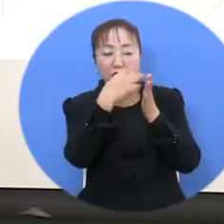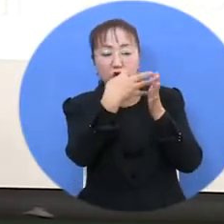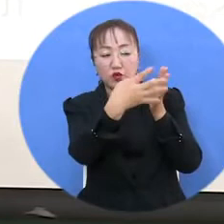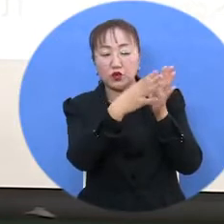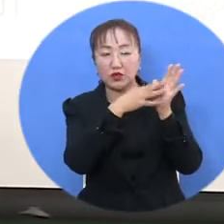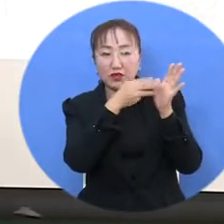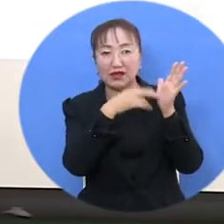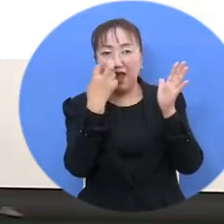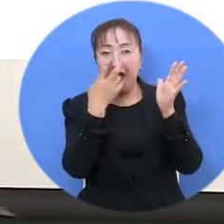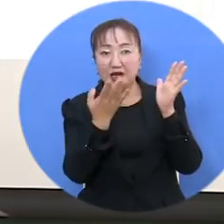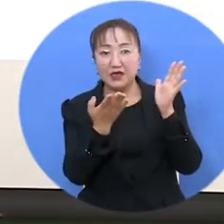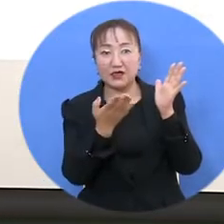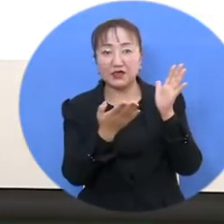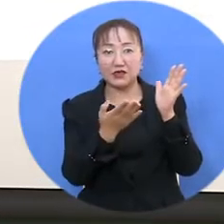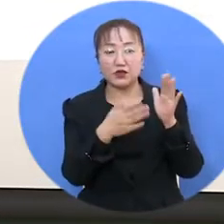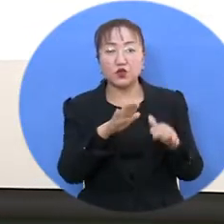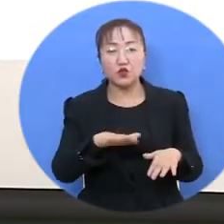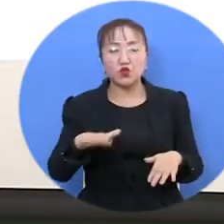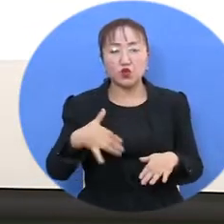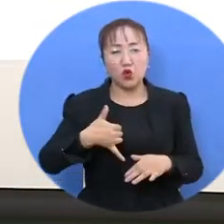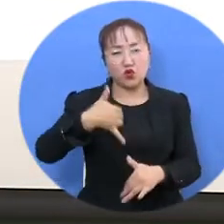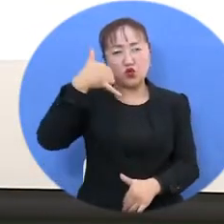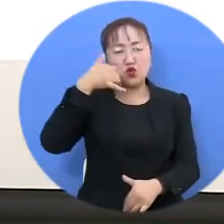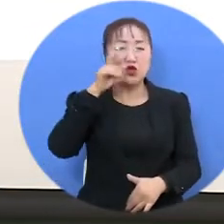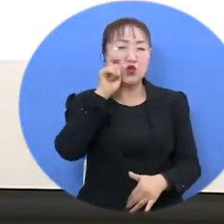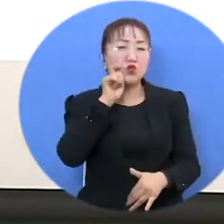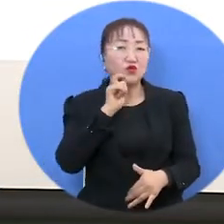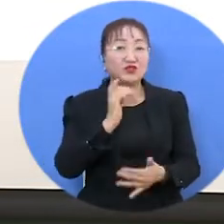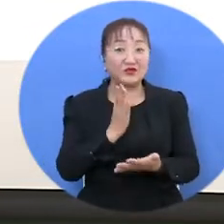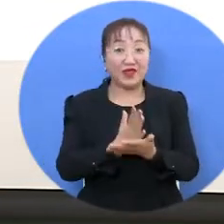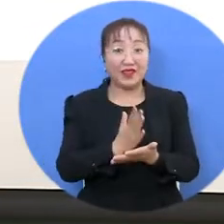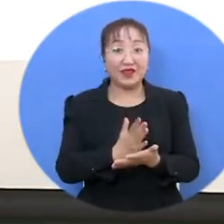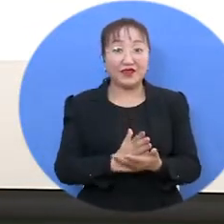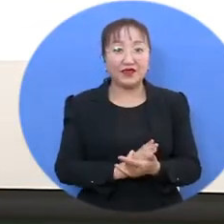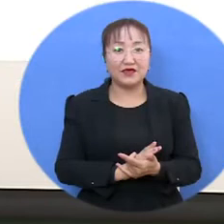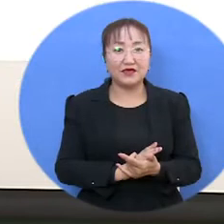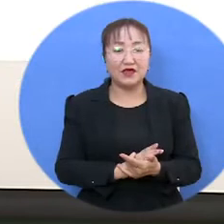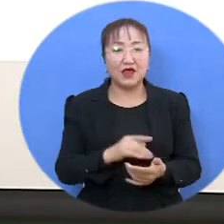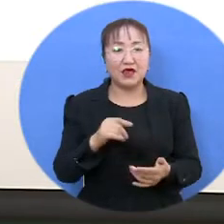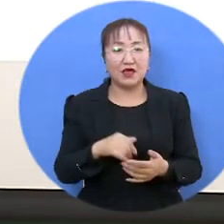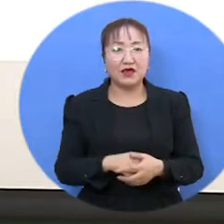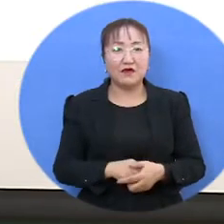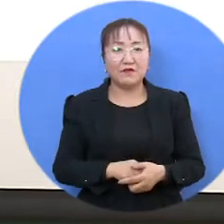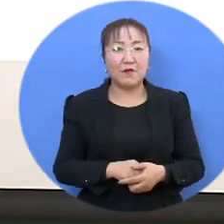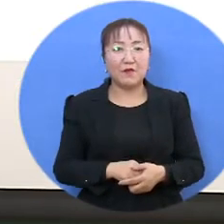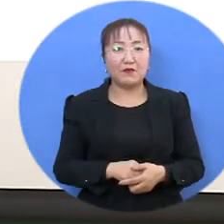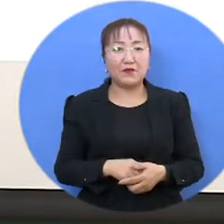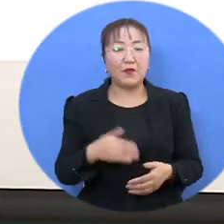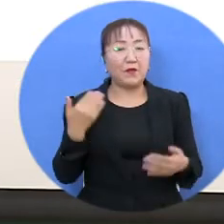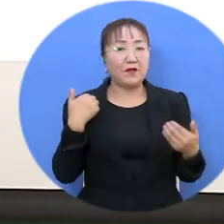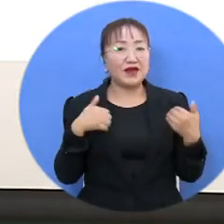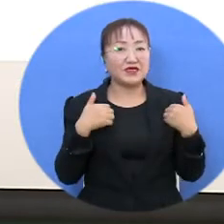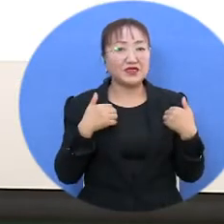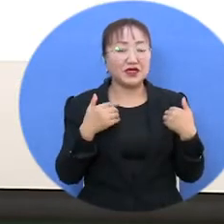бүр өндөр болох маш их хүсэл эрмэлзэлтэй байдаг. За энэ хүсэл эрмэлзэл толгуурлан багш нь хоёр багш нь